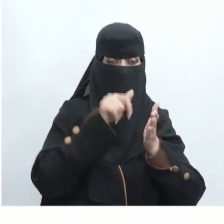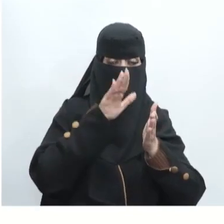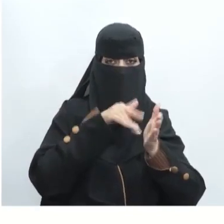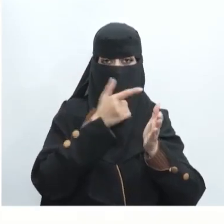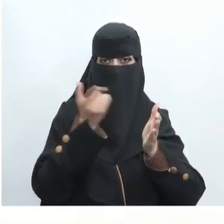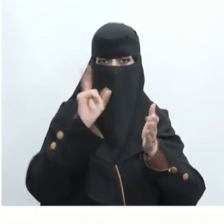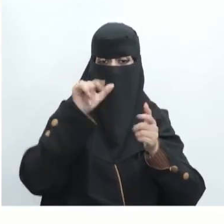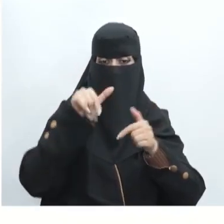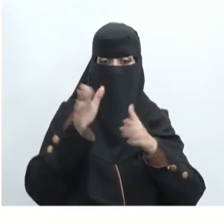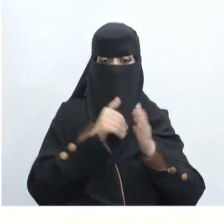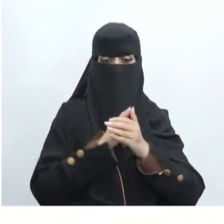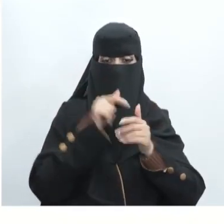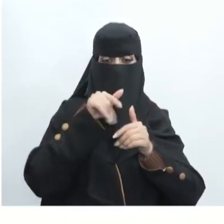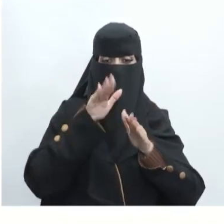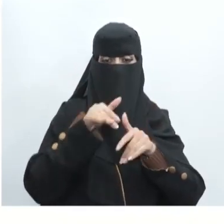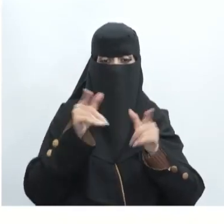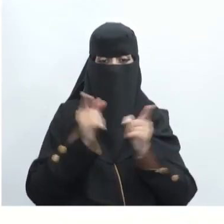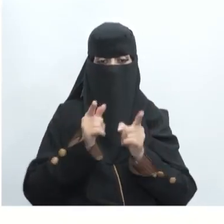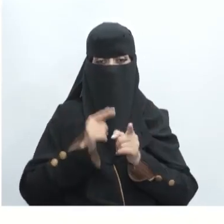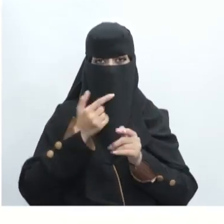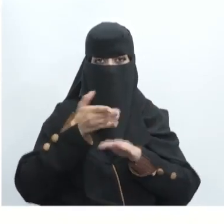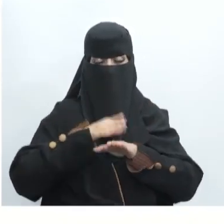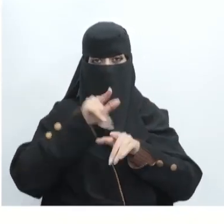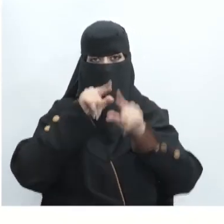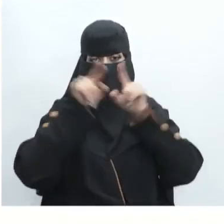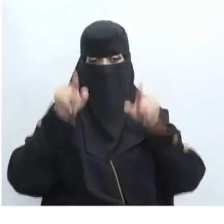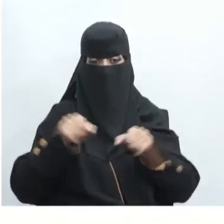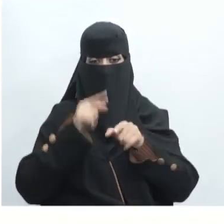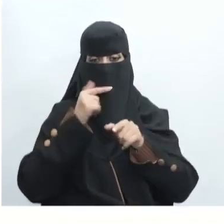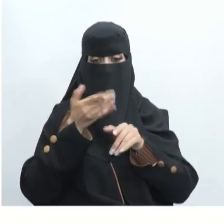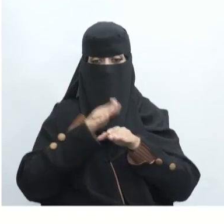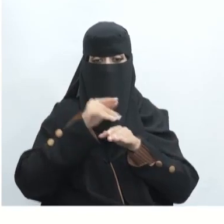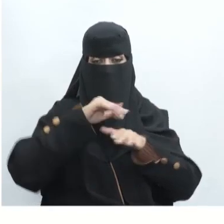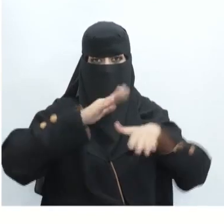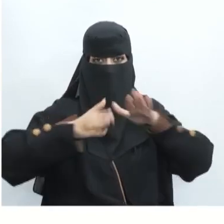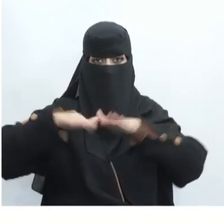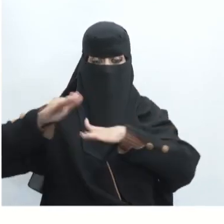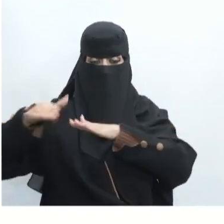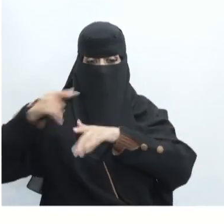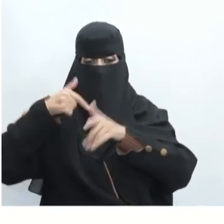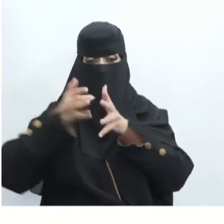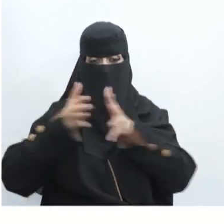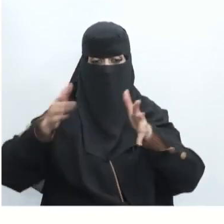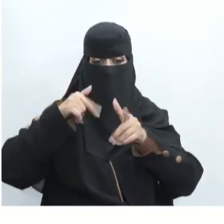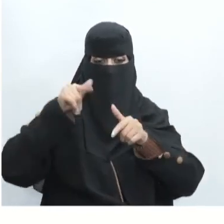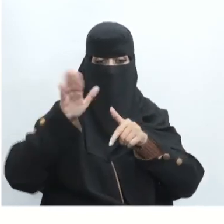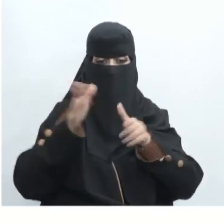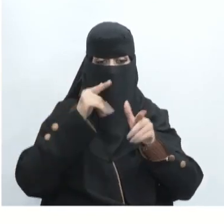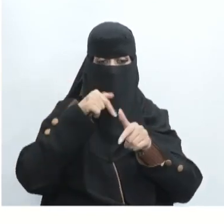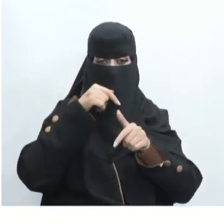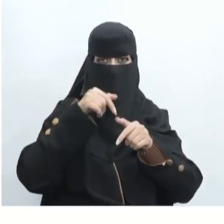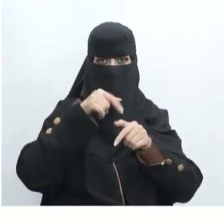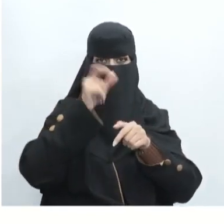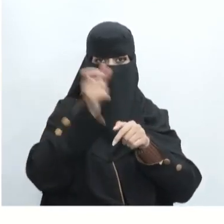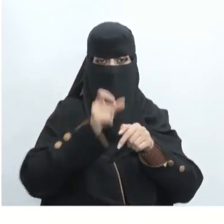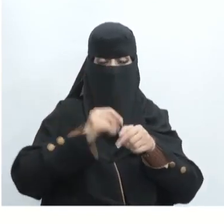لديها ايضا ابناء وبنات الطلاب لدينا الخارطه نريد ان نحدد التالي المحيط الاطلسي والمحيط الهندي